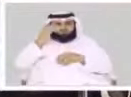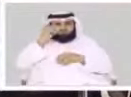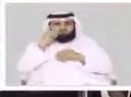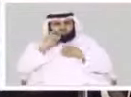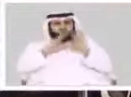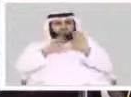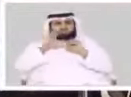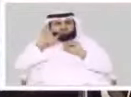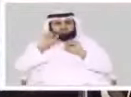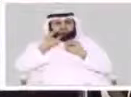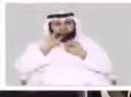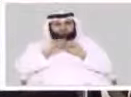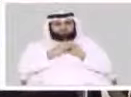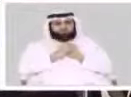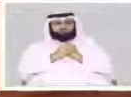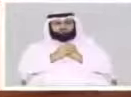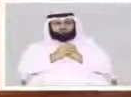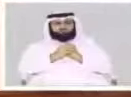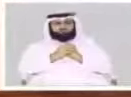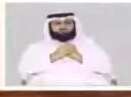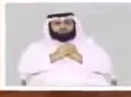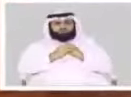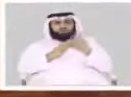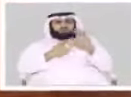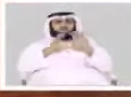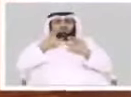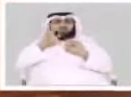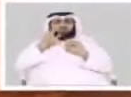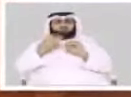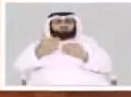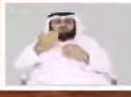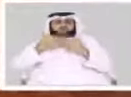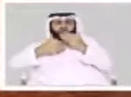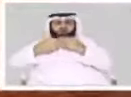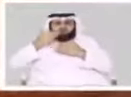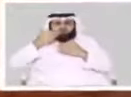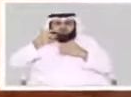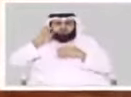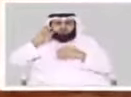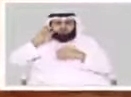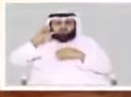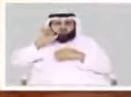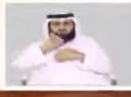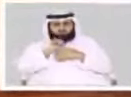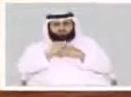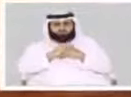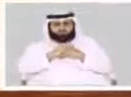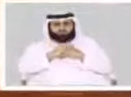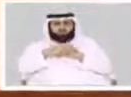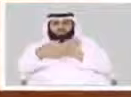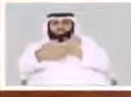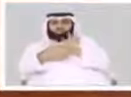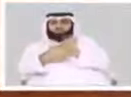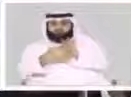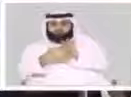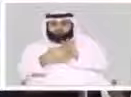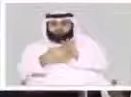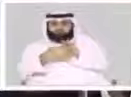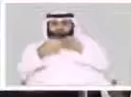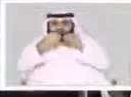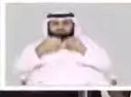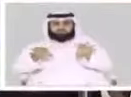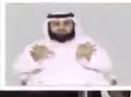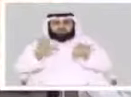قص علينا قصص قوم نقضوا العهد الذي بينهم وبين الله عز